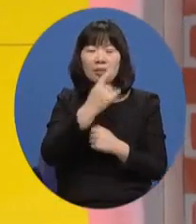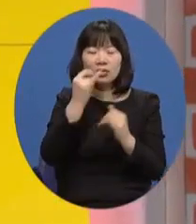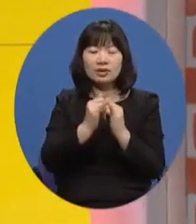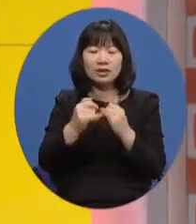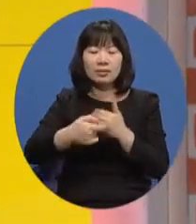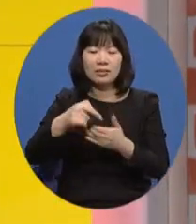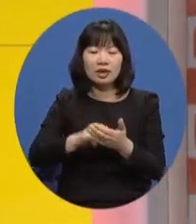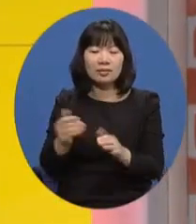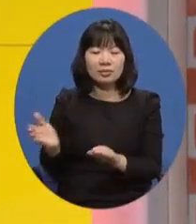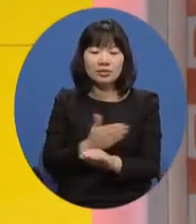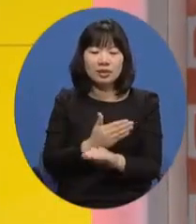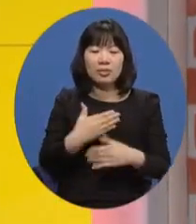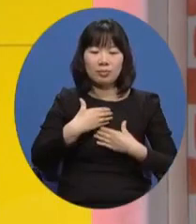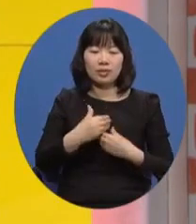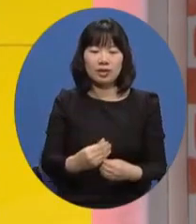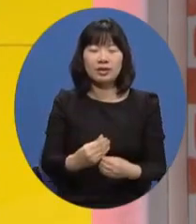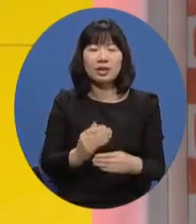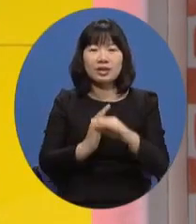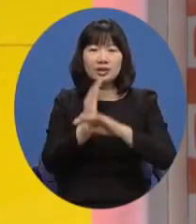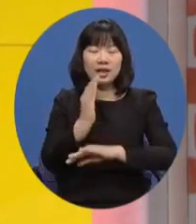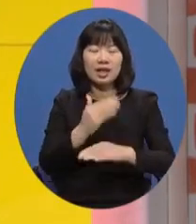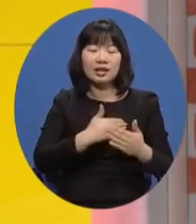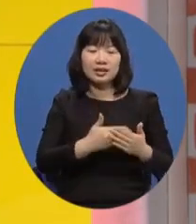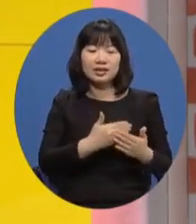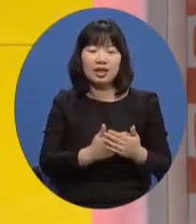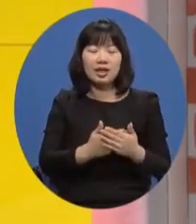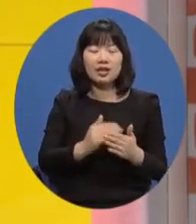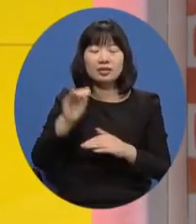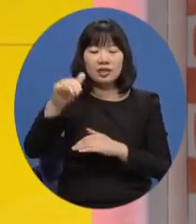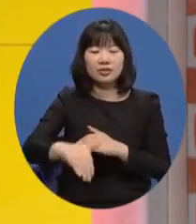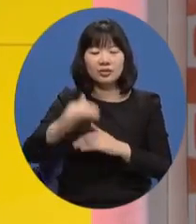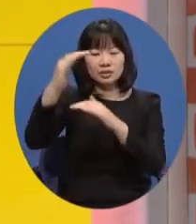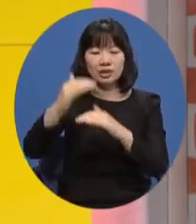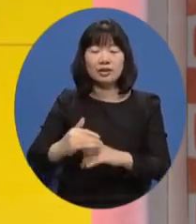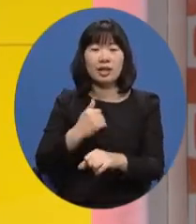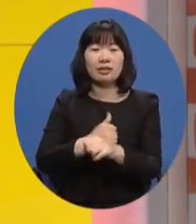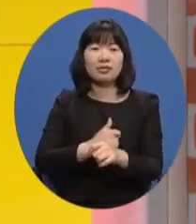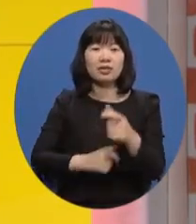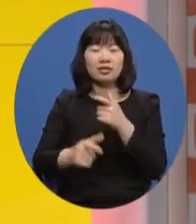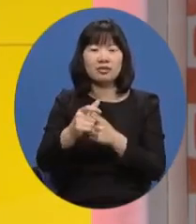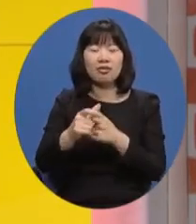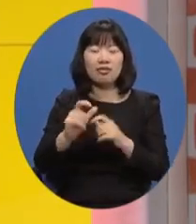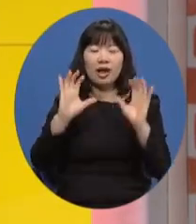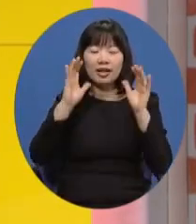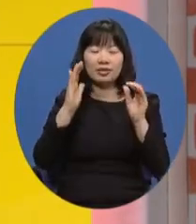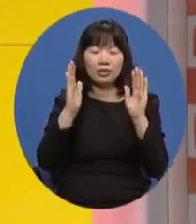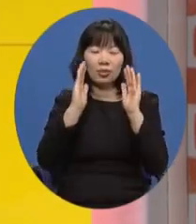본인의 마음부터 좀 편안하게 지나친 긴장감을 낮추는 과정을 하시는 것이 오히려 아이 공부에 도움이 됩니다.